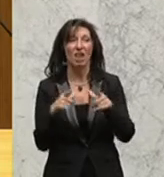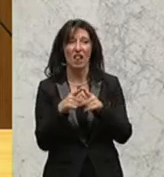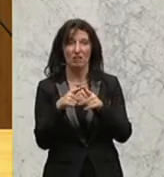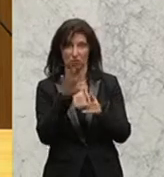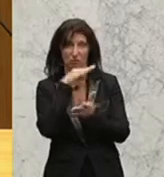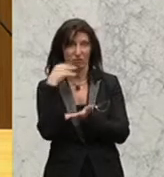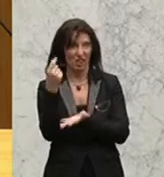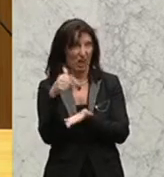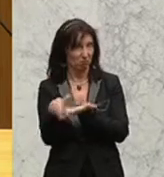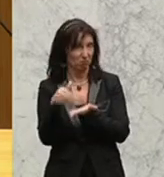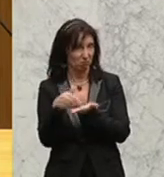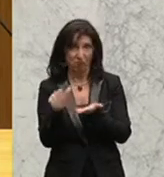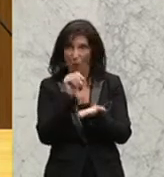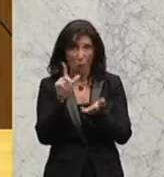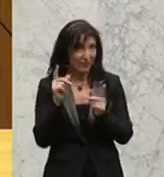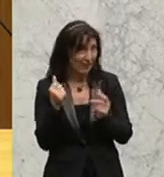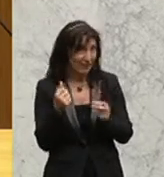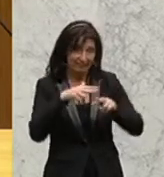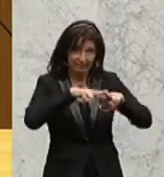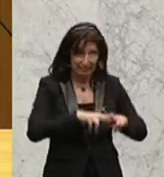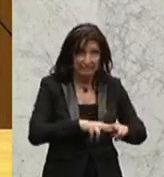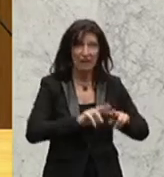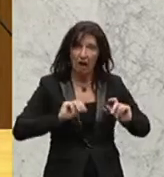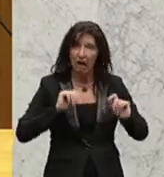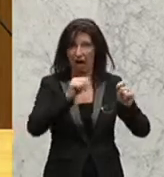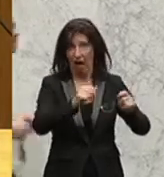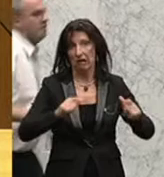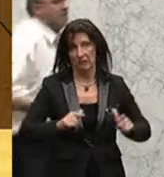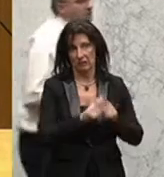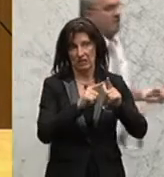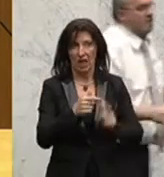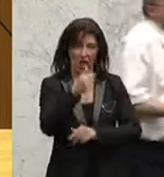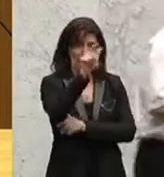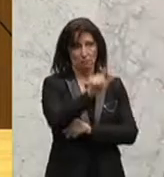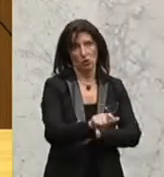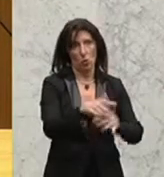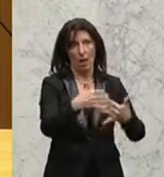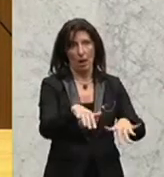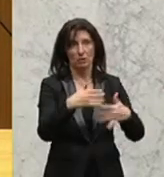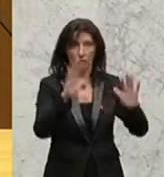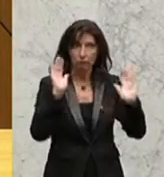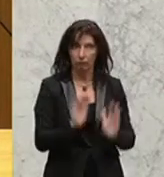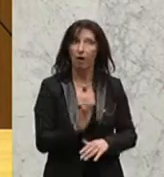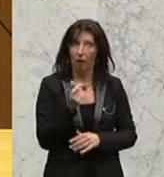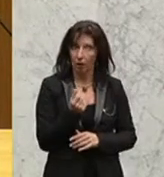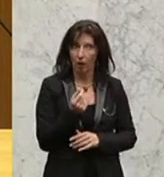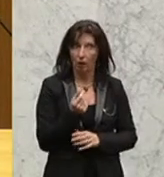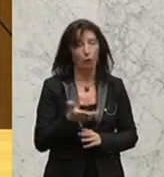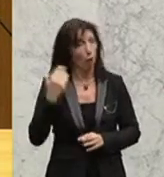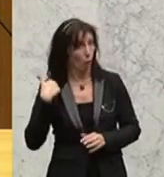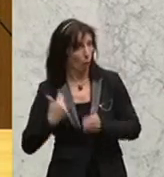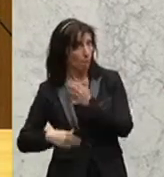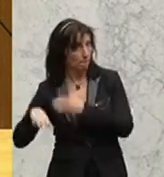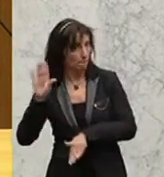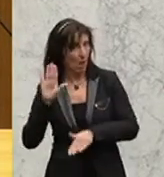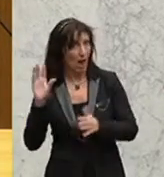bleibt kein Geld übrig für aktive Arbeitsmarktleistungen. Da steht pro Arbeitslosen weniger Geld zur Verfügung als vorher, obwohl